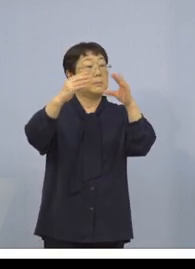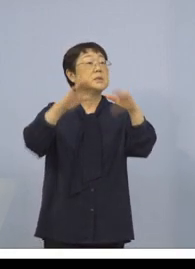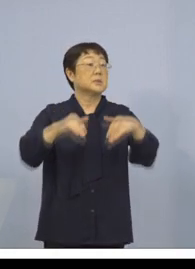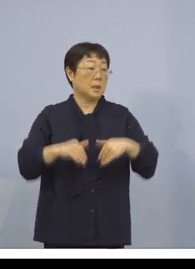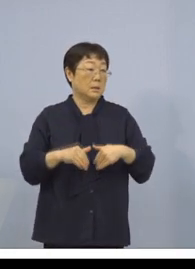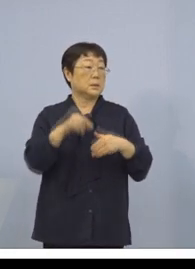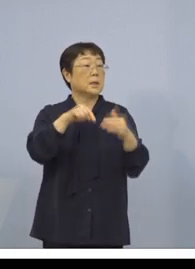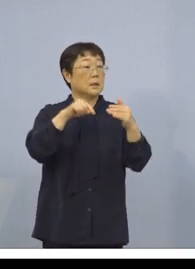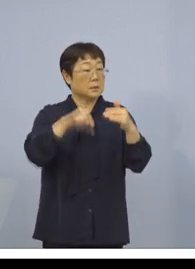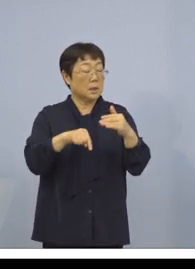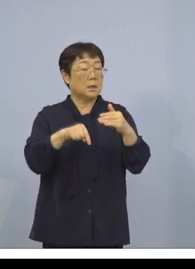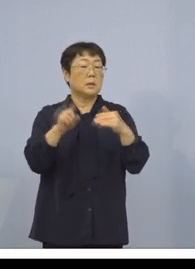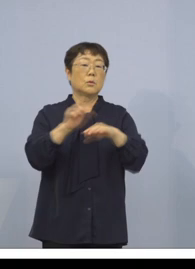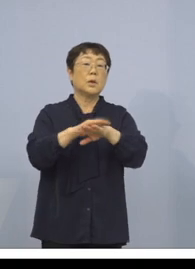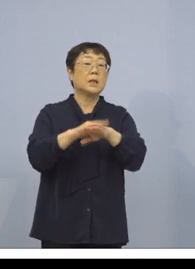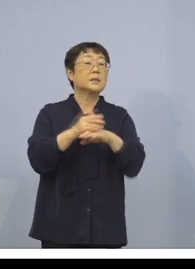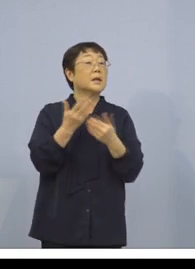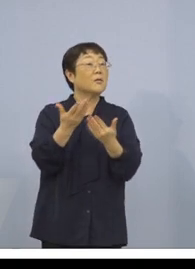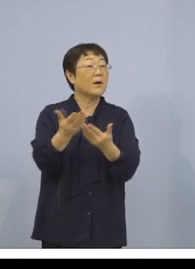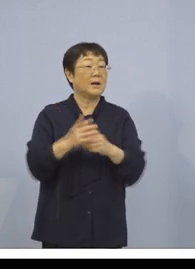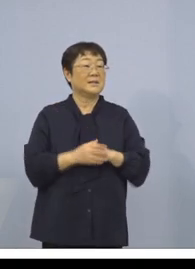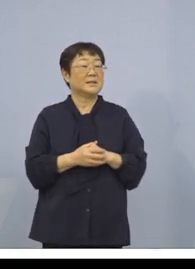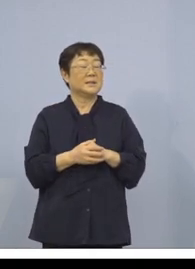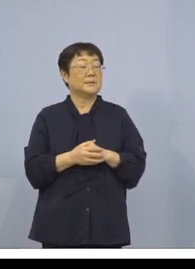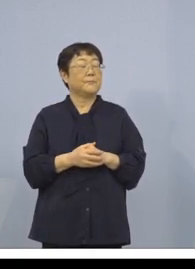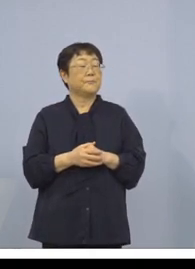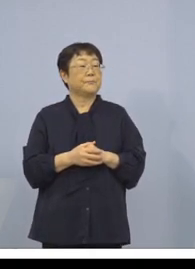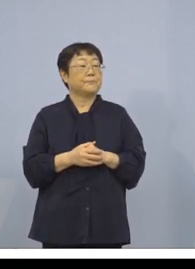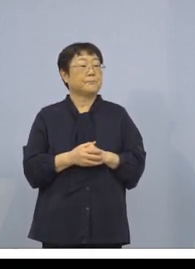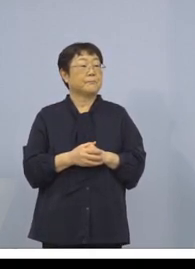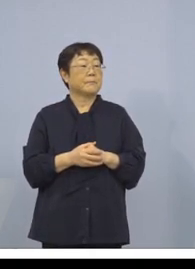ただきながら、でこれどうやってやったんですかって言ったら、あの緊防災、